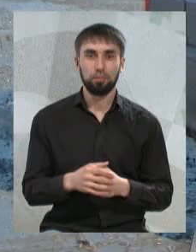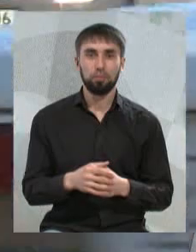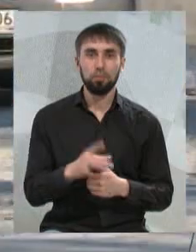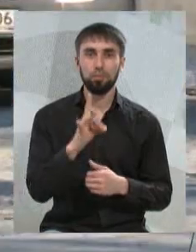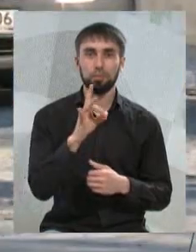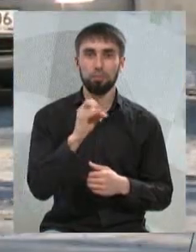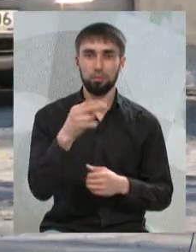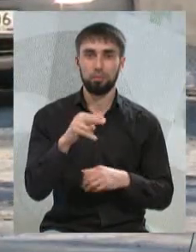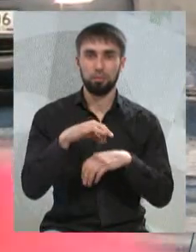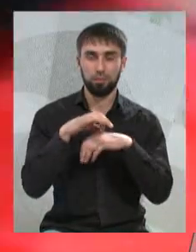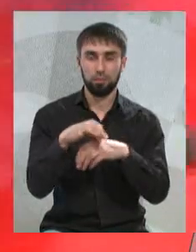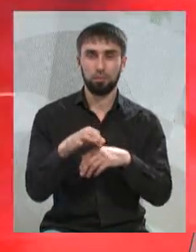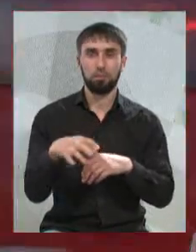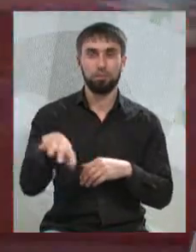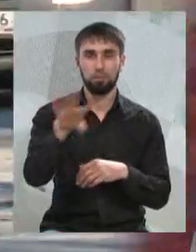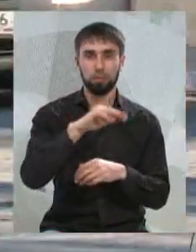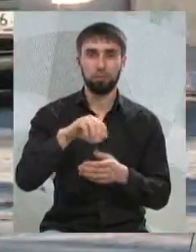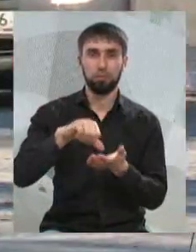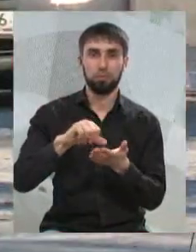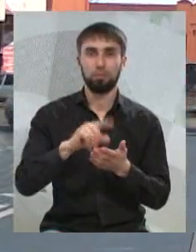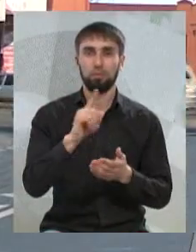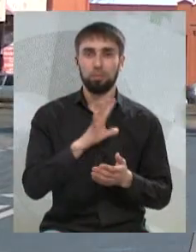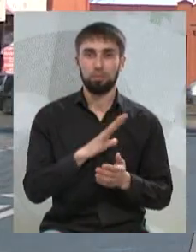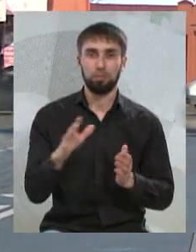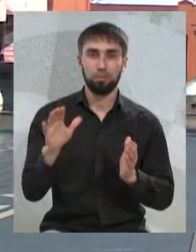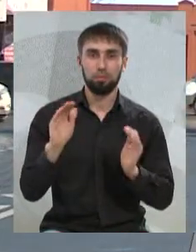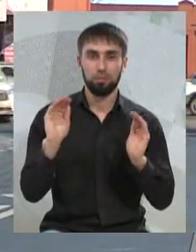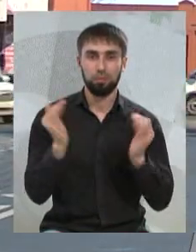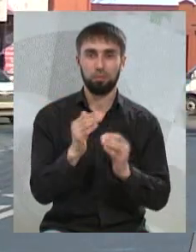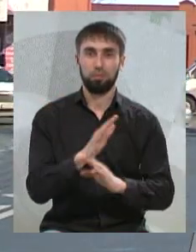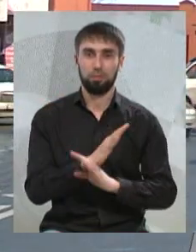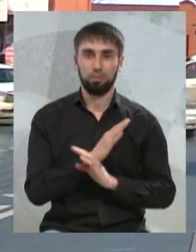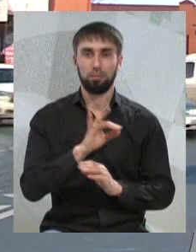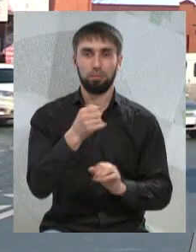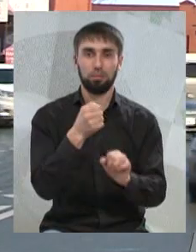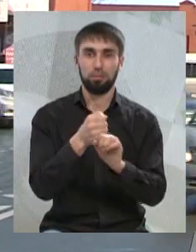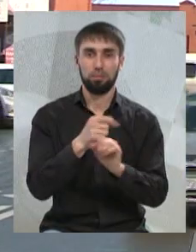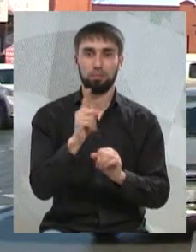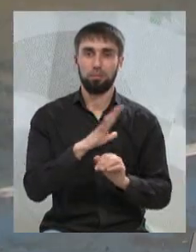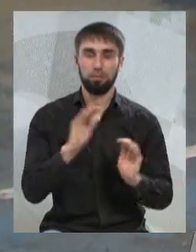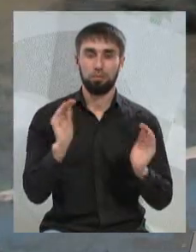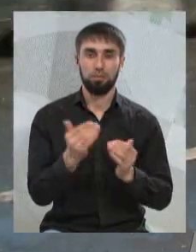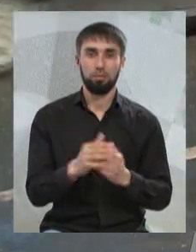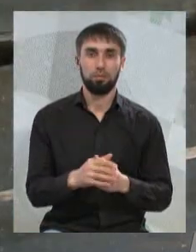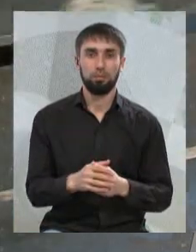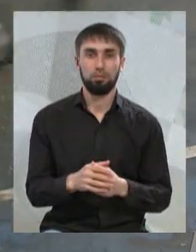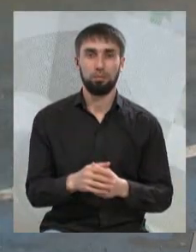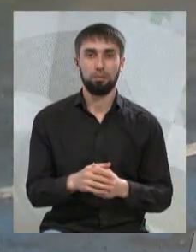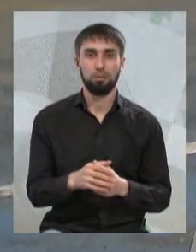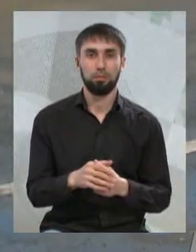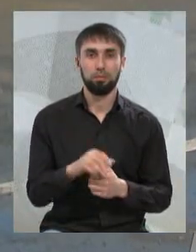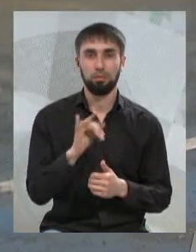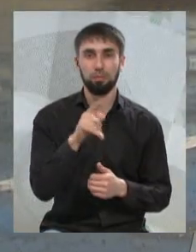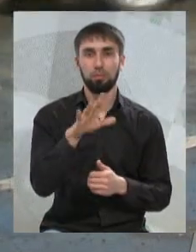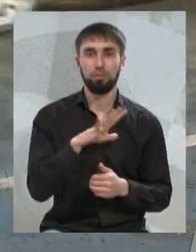на профилактику дорожно-транспортных происшествий, также на снижение уровня смертности и травматизма на дорогах республики, заинтересовал и просто